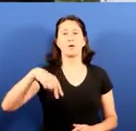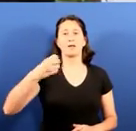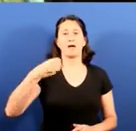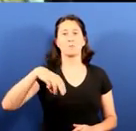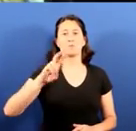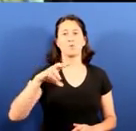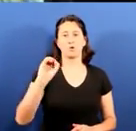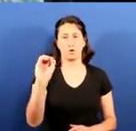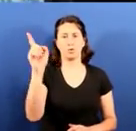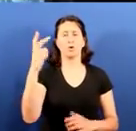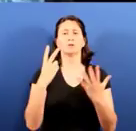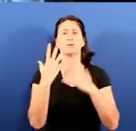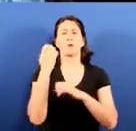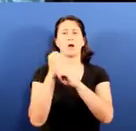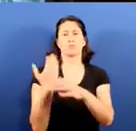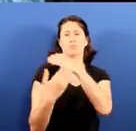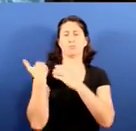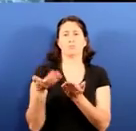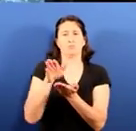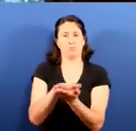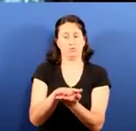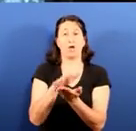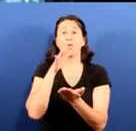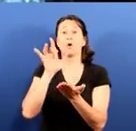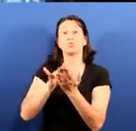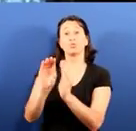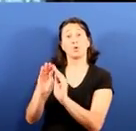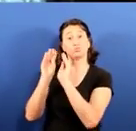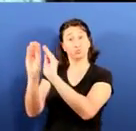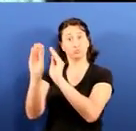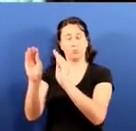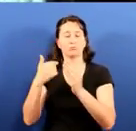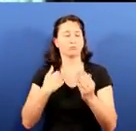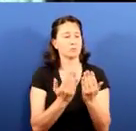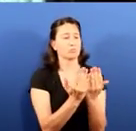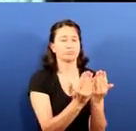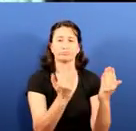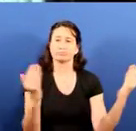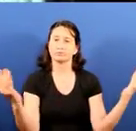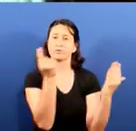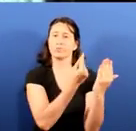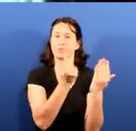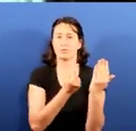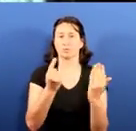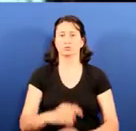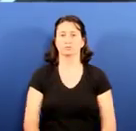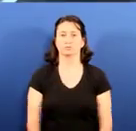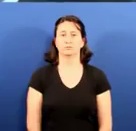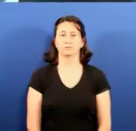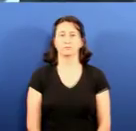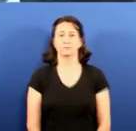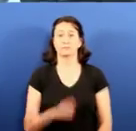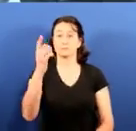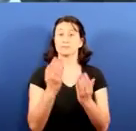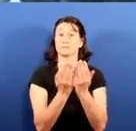martxan Bizkaiko Foru Liburutegiko areto nagusian. Erakusketa irailaren 14 arte egongo da irekita.